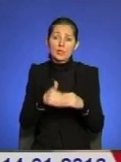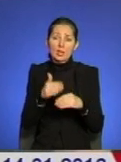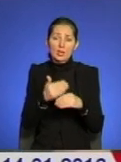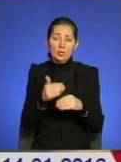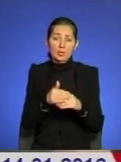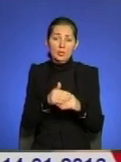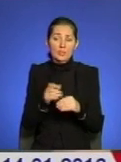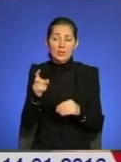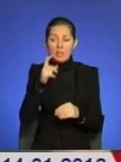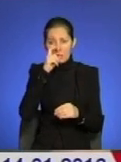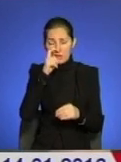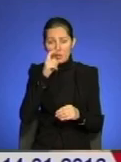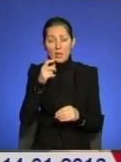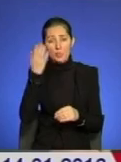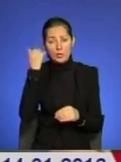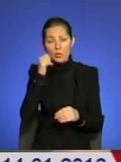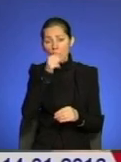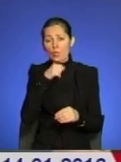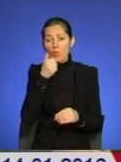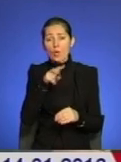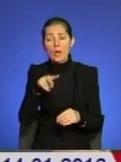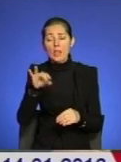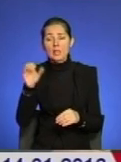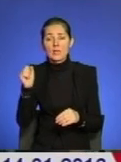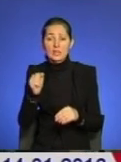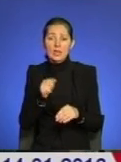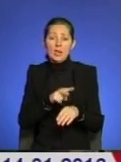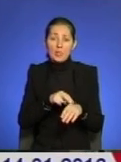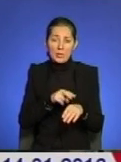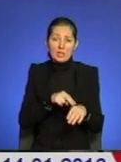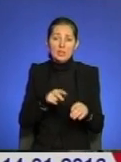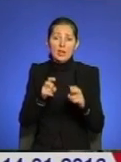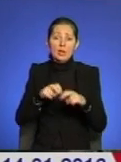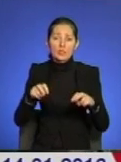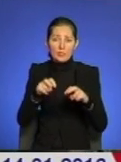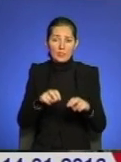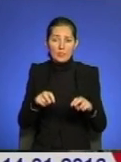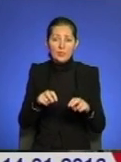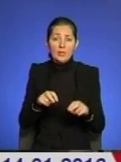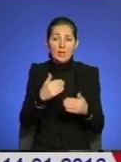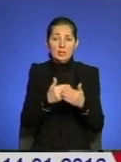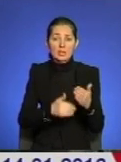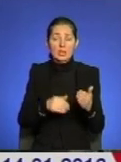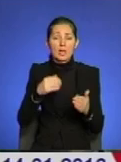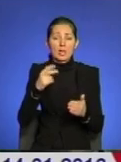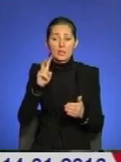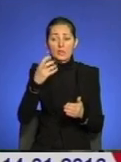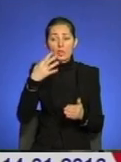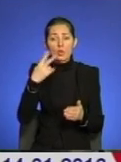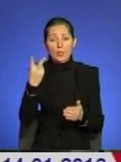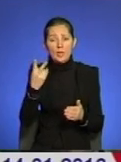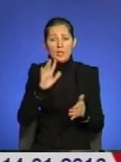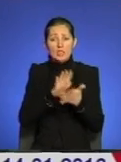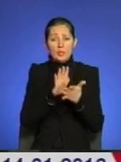З квітня минулого року Лановецьке відділення поліції розслідує кримінальне провадження за статтею 241 «Забруднення атмосферного